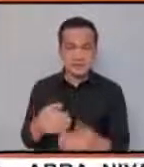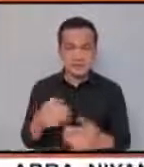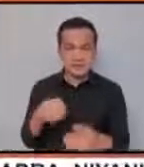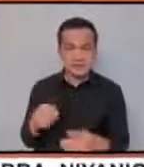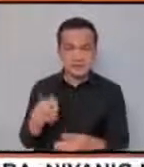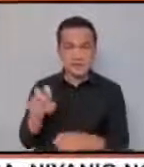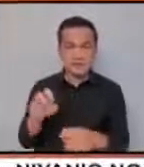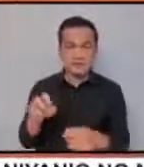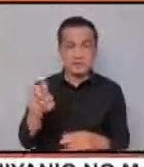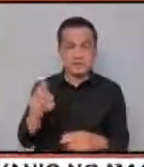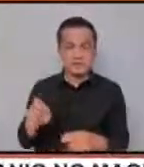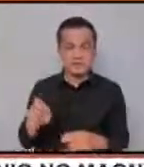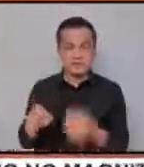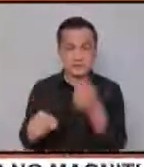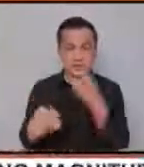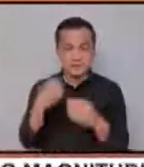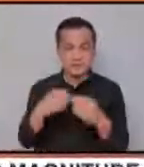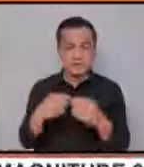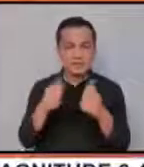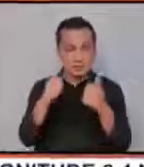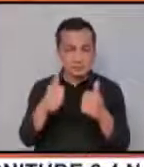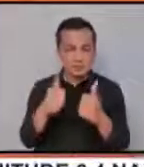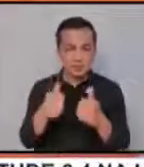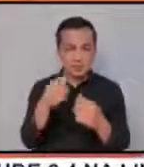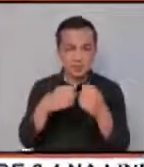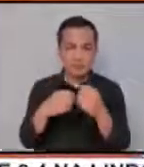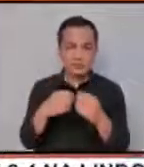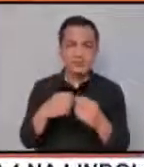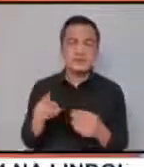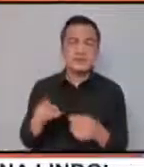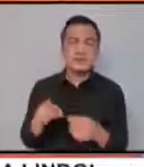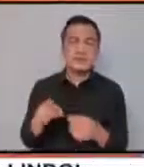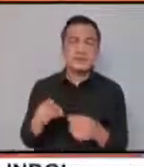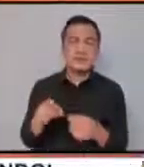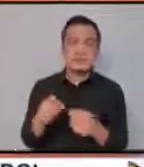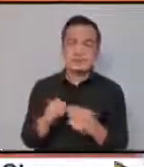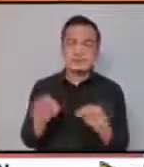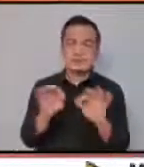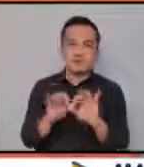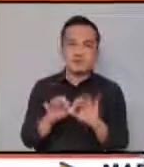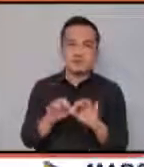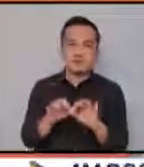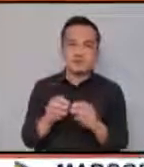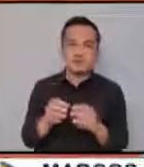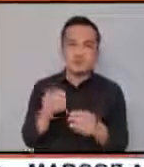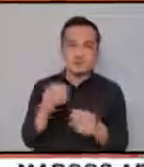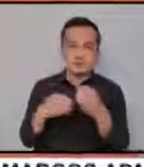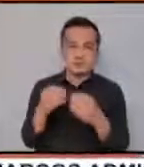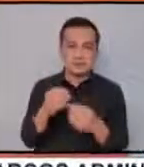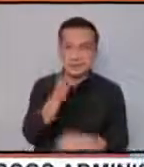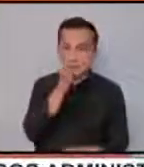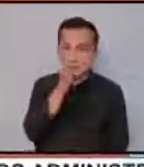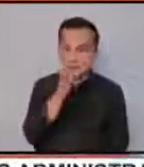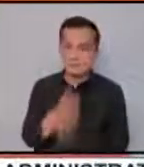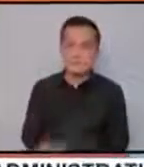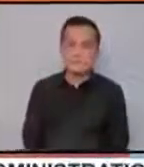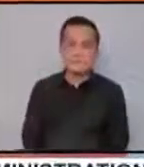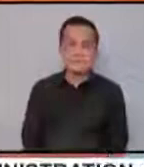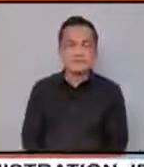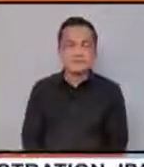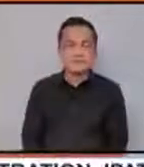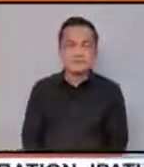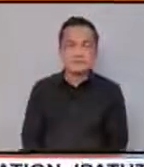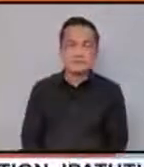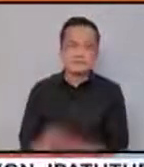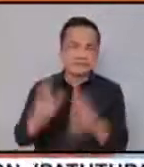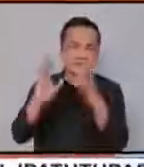mga masustansya pagkain. Very important po, lalo na kapag ating mga kinakain ay breakfast. Nako, ay, nakakaloka. Ba't ba